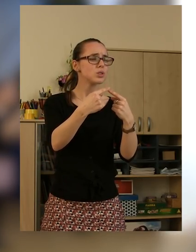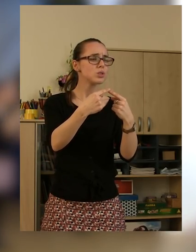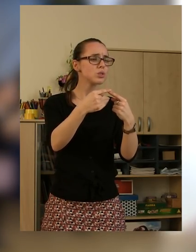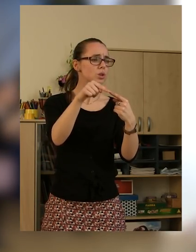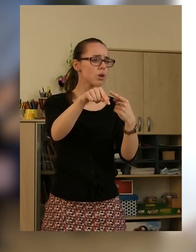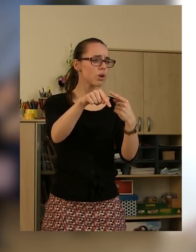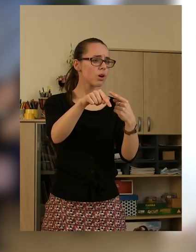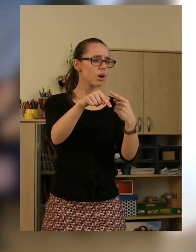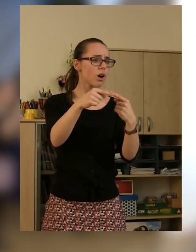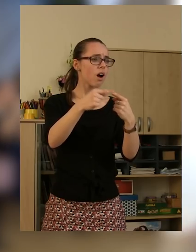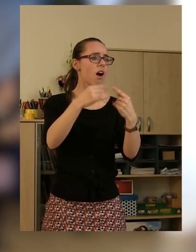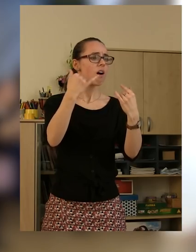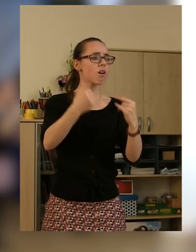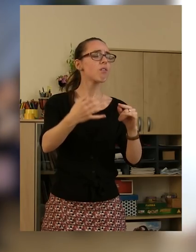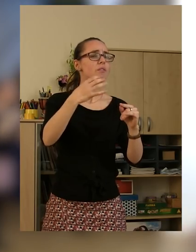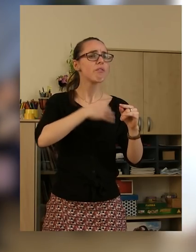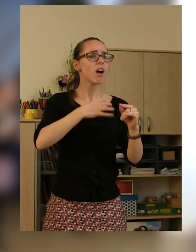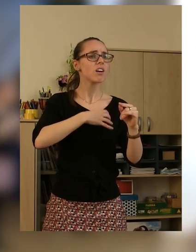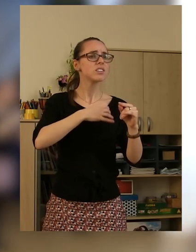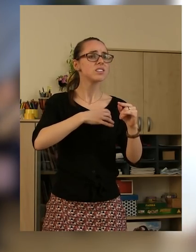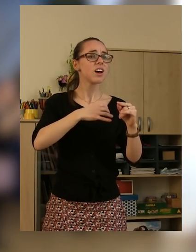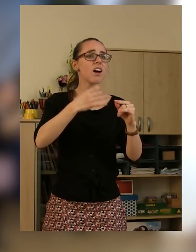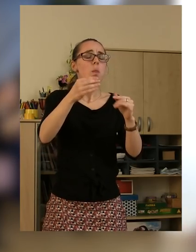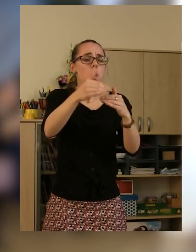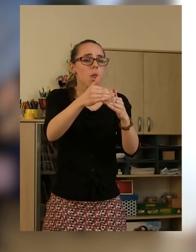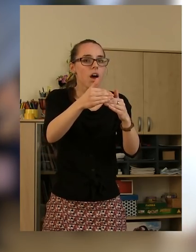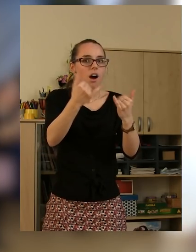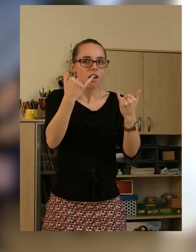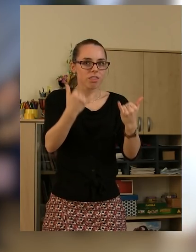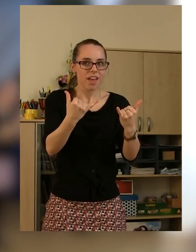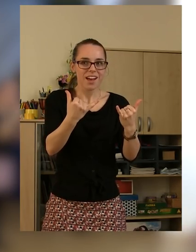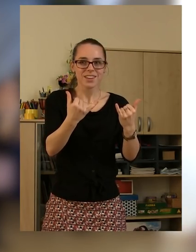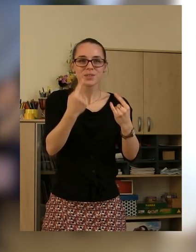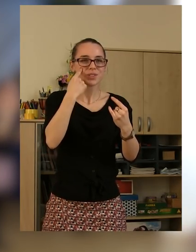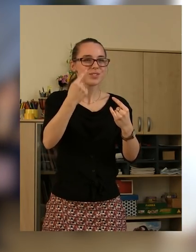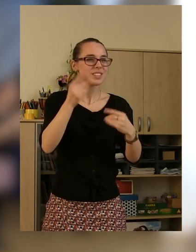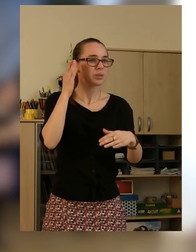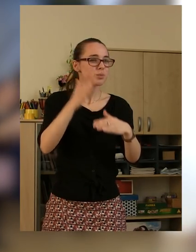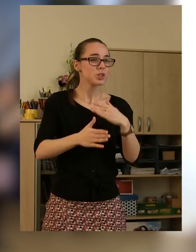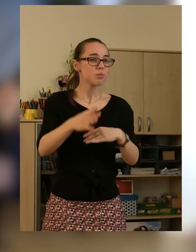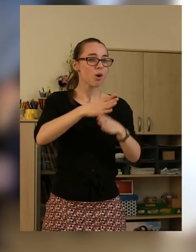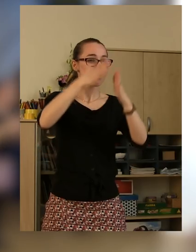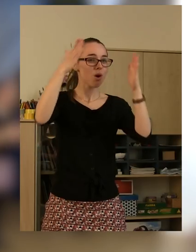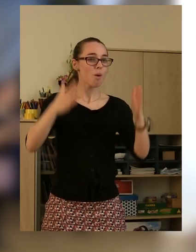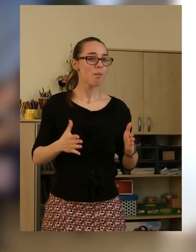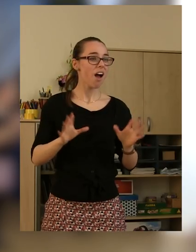Dneska je to ještě dál, dneska ho máte v kuchyni. Když si pouštíte televizi,